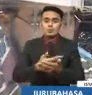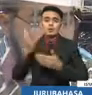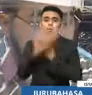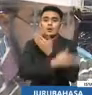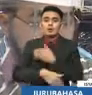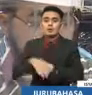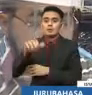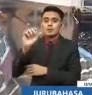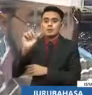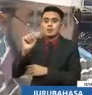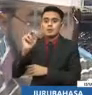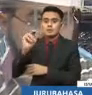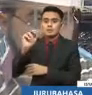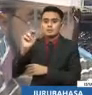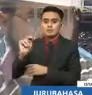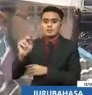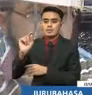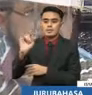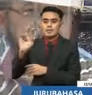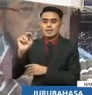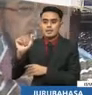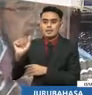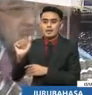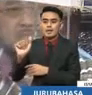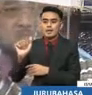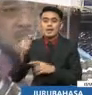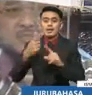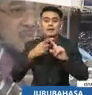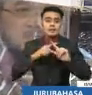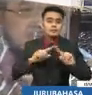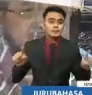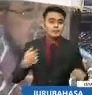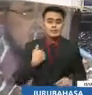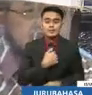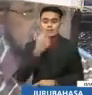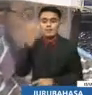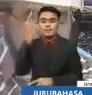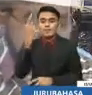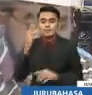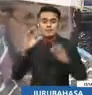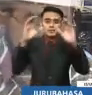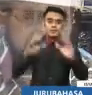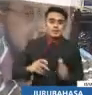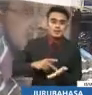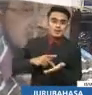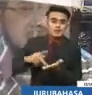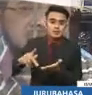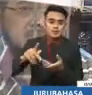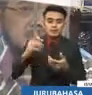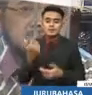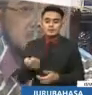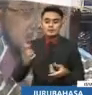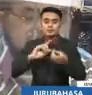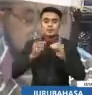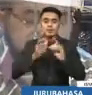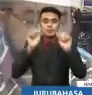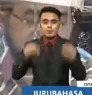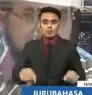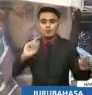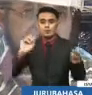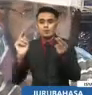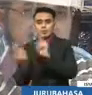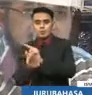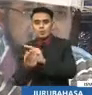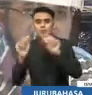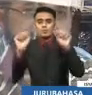jentina walau bagaimanapun kitab pahami oleh setiap pembayaran dan Escape digital yang cepat